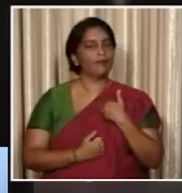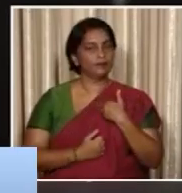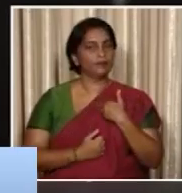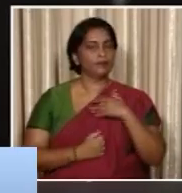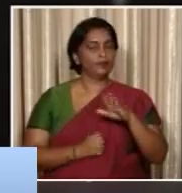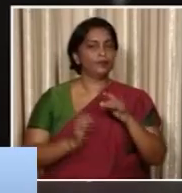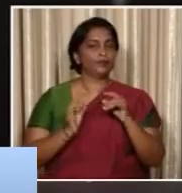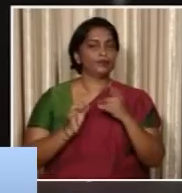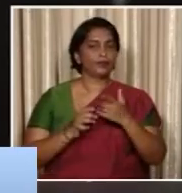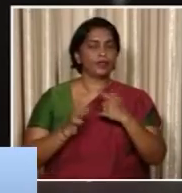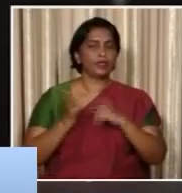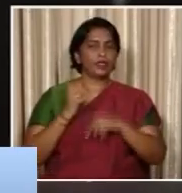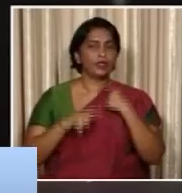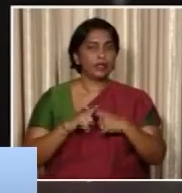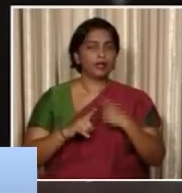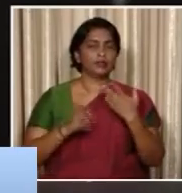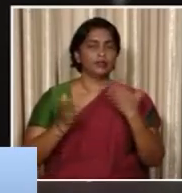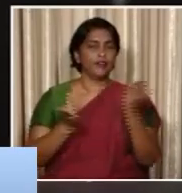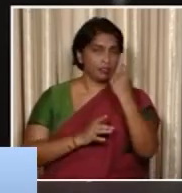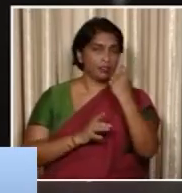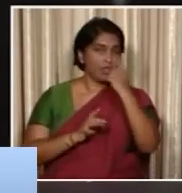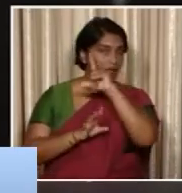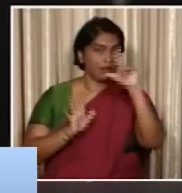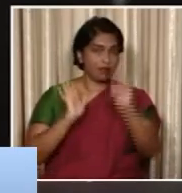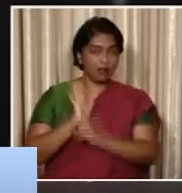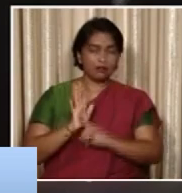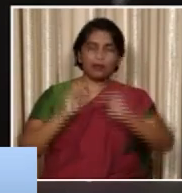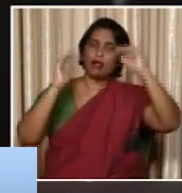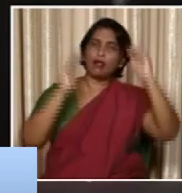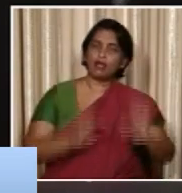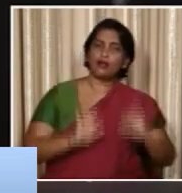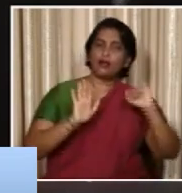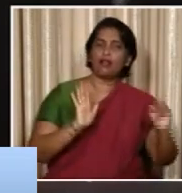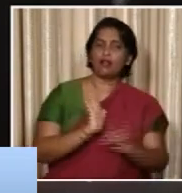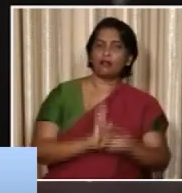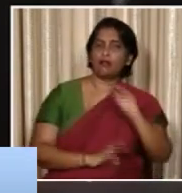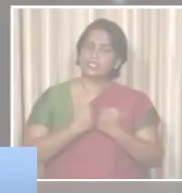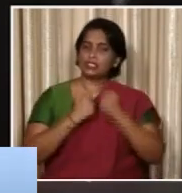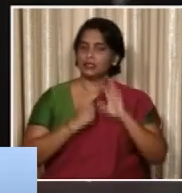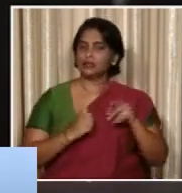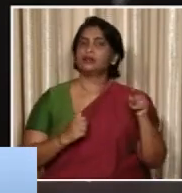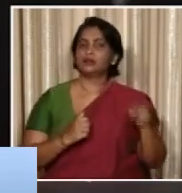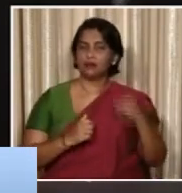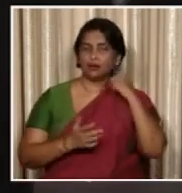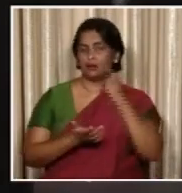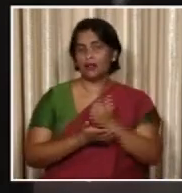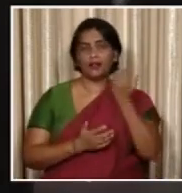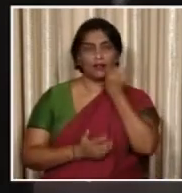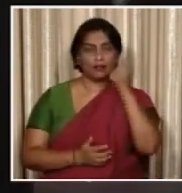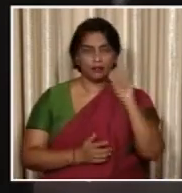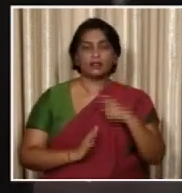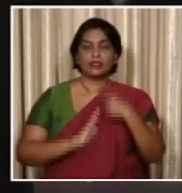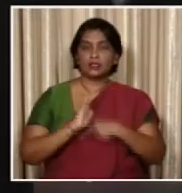අපේ තිබුණු බදු ලිපිගුණු 17,00,000 6,00,000කට අඩු වෙලා තිබුණා. අපිට කල්පනා කරන්න පුළුවන් කොච්චර ආදායමක් අඩු වෙනවද කියලා ඒකත් එක්ක. සාද්‍ය රෝගියා ශ්‍රී